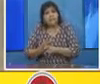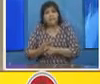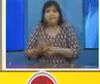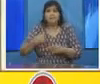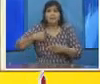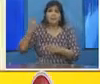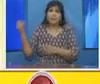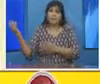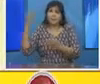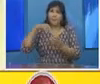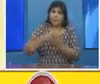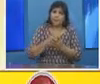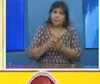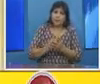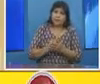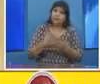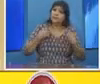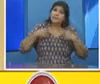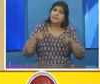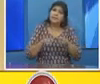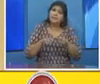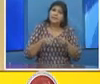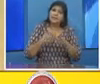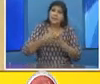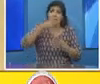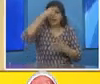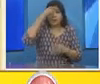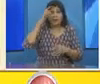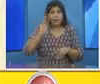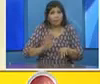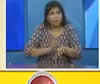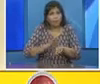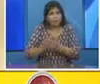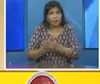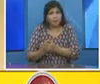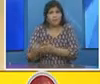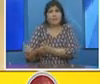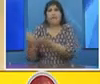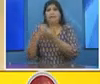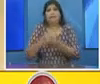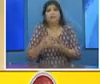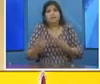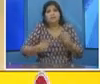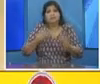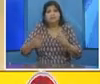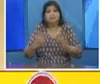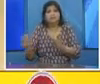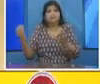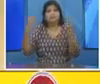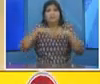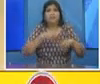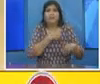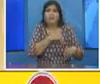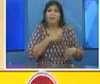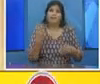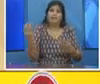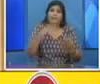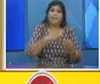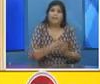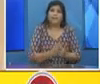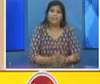जहाति साधु आपद्गतो भी सन कर्पूरः पावक